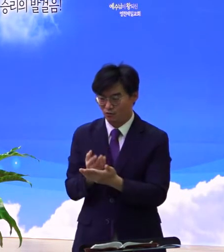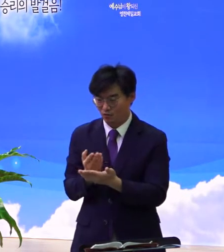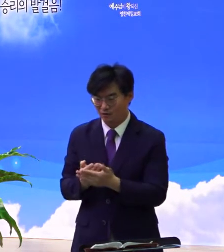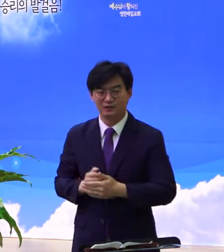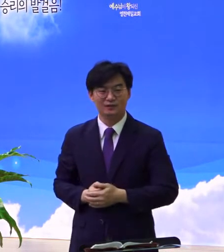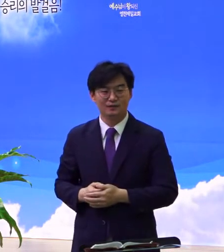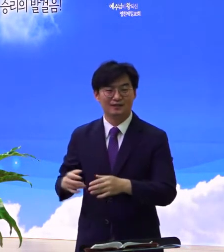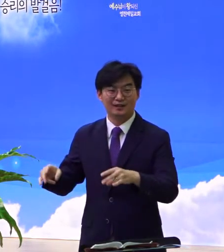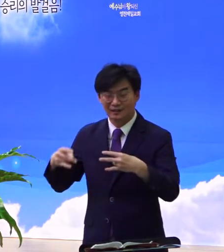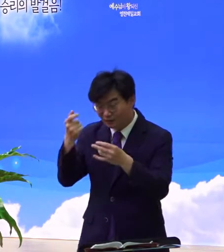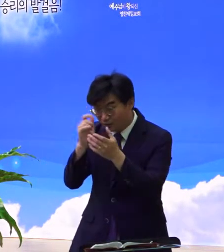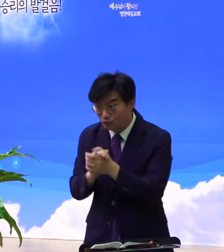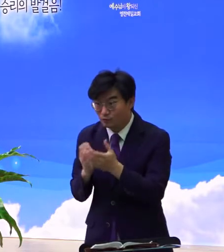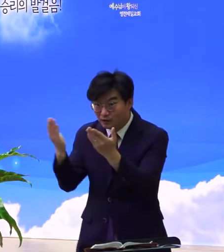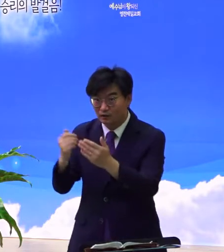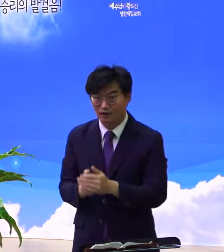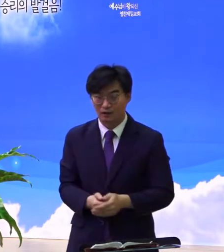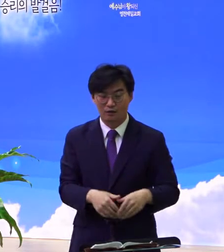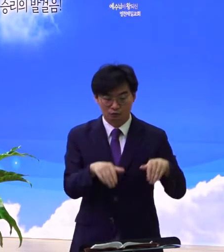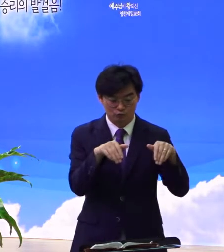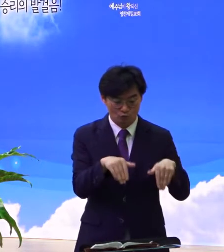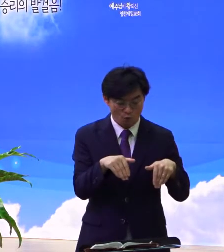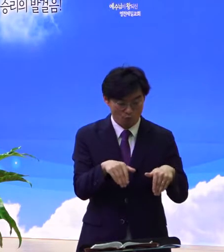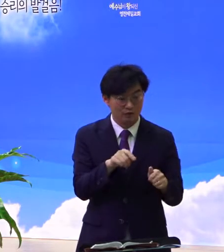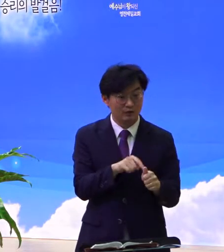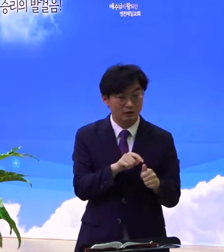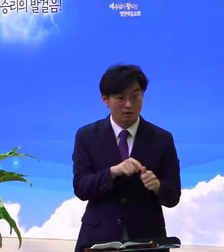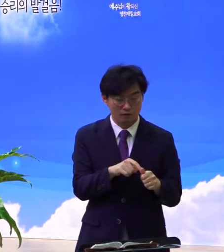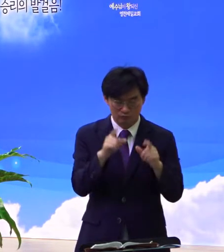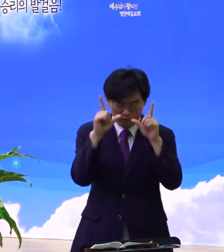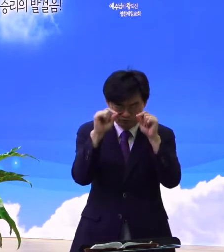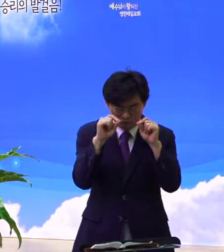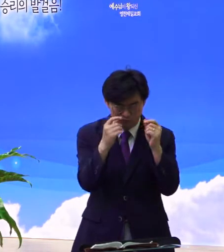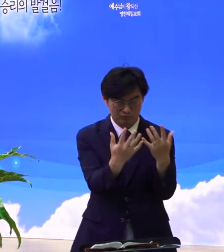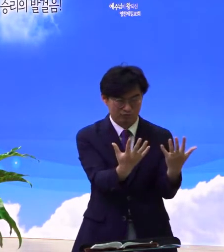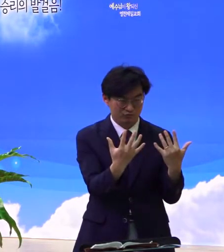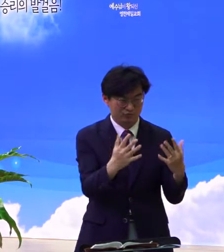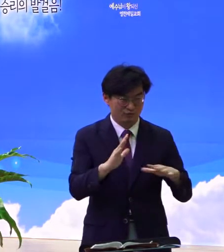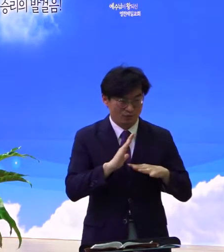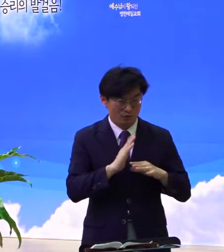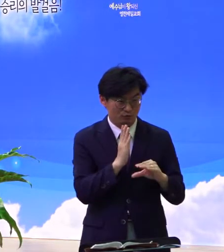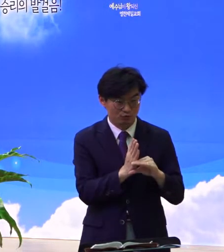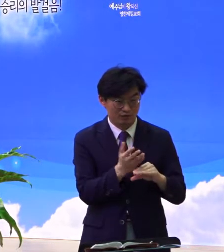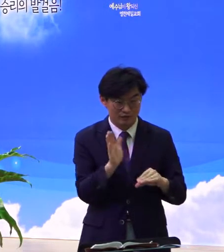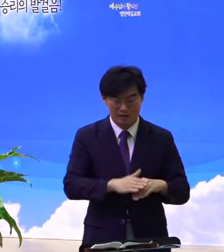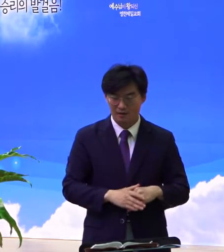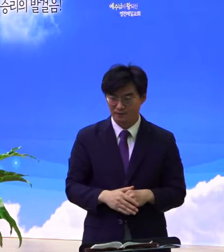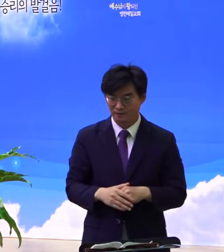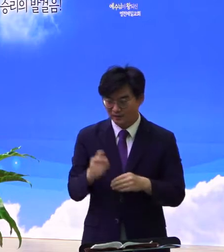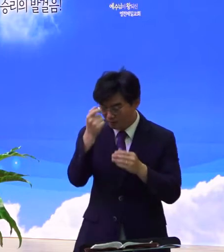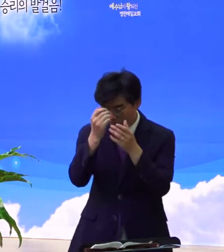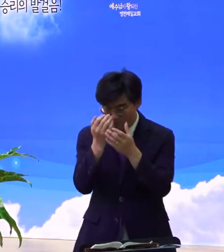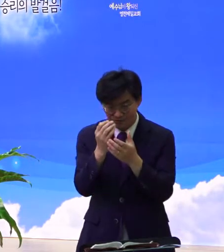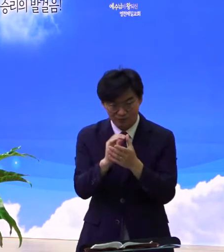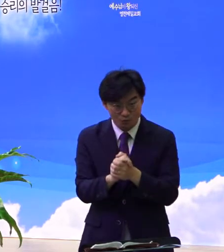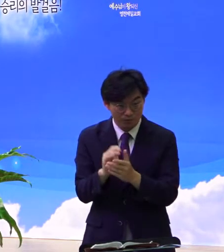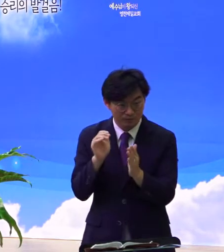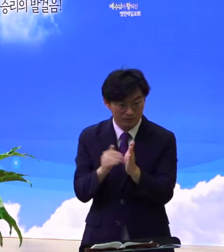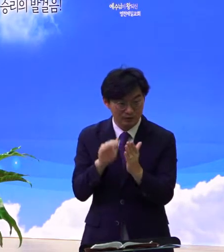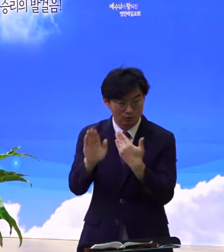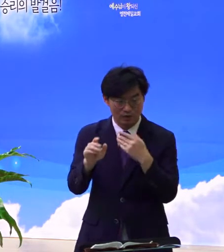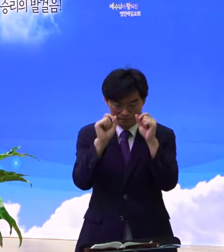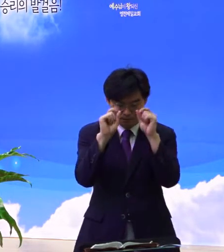들으시고 그 청년의 눈을 여셔서 아람 군대보다 더 많은 하나님이